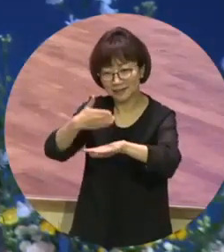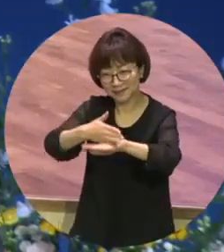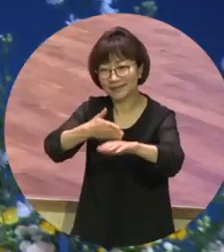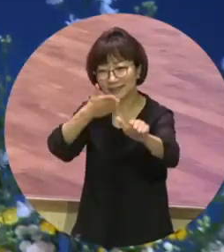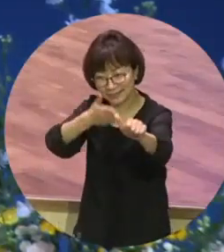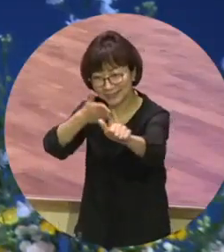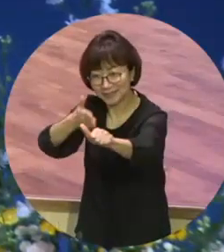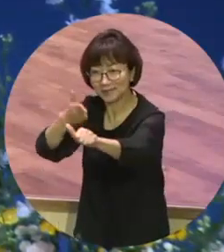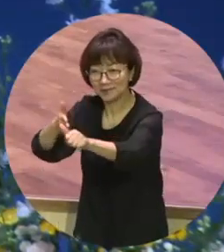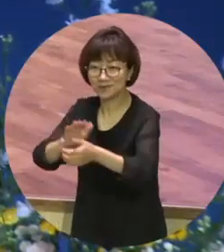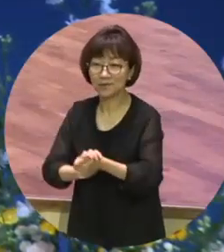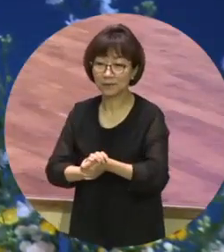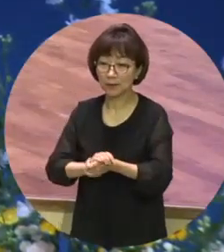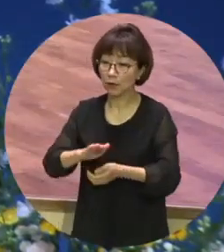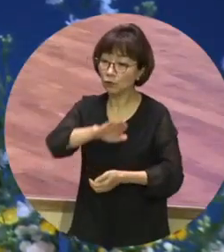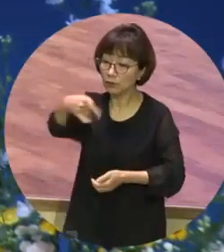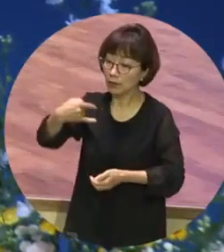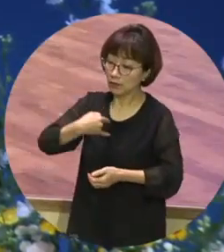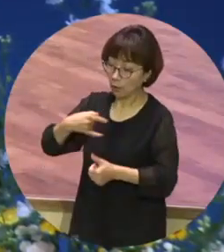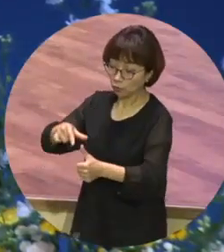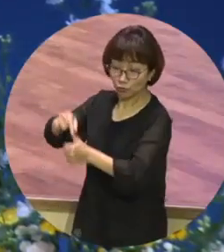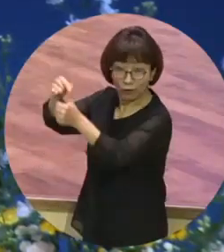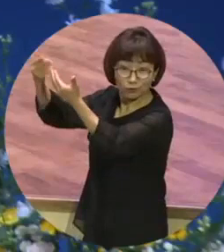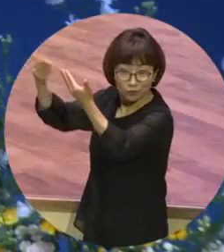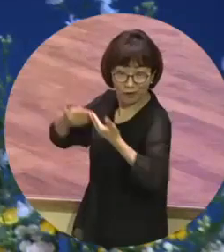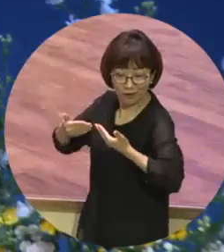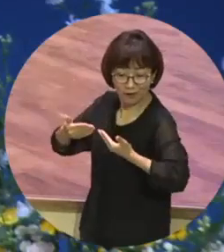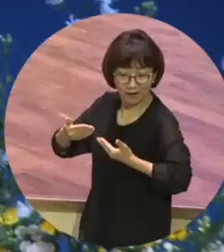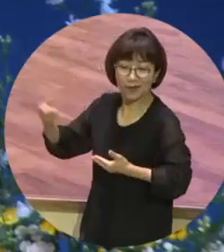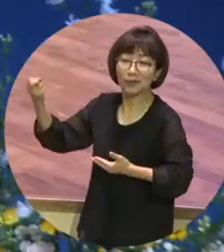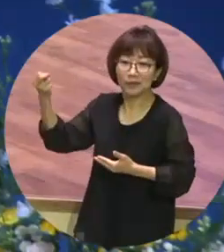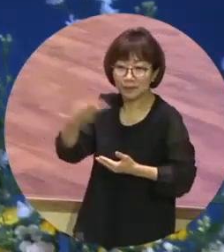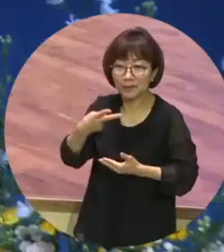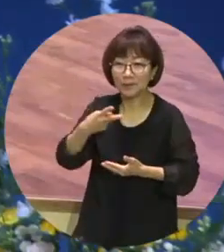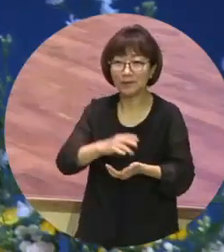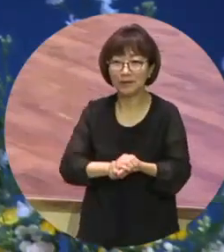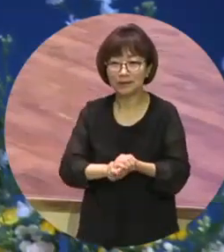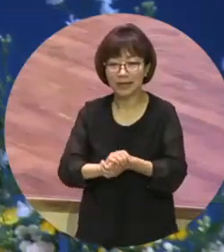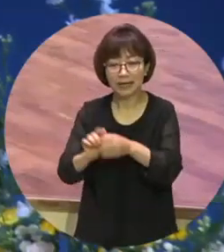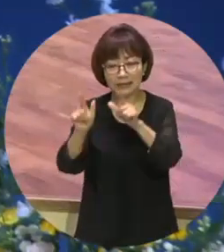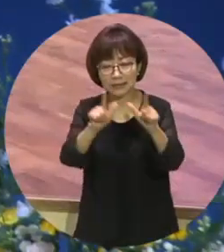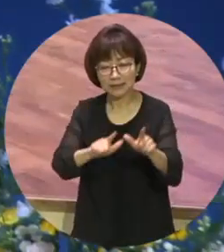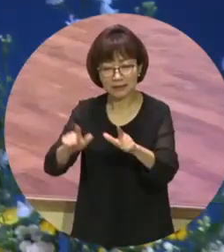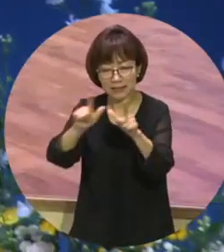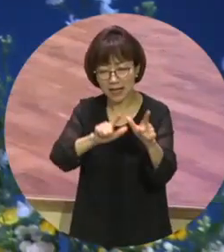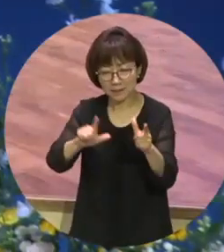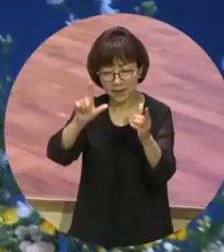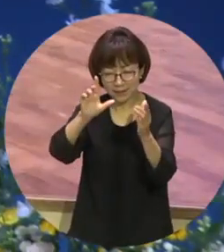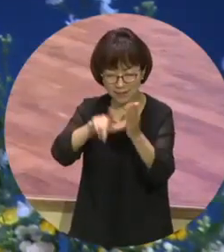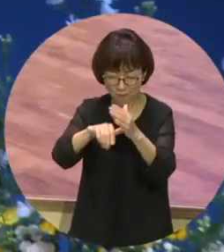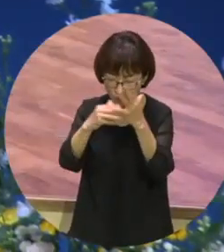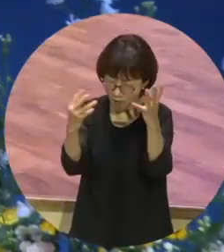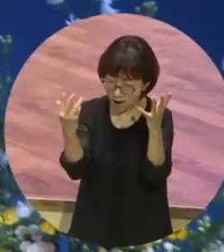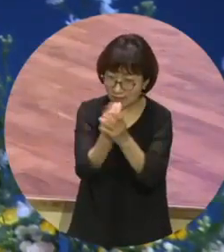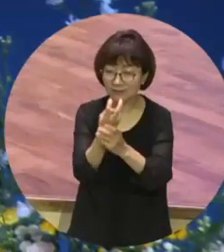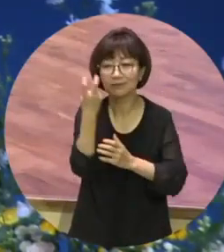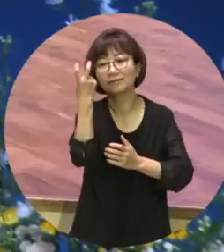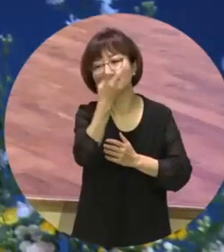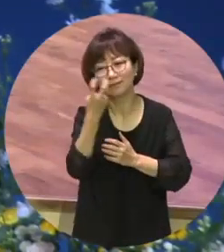우리에게 구원을 주실 뿐만 아니라 우리의 삶에 대한 뭐요? 완벽한 보장이에요. 예수 믿습니다. 이